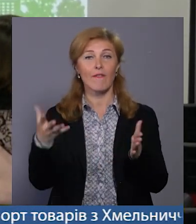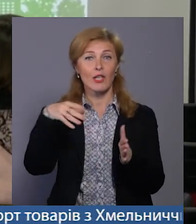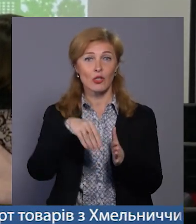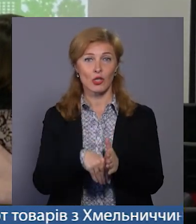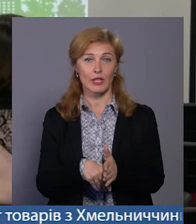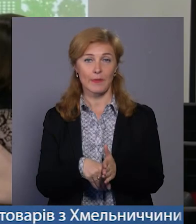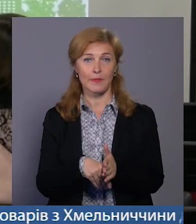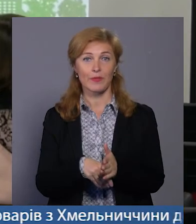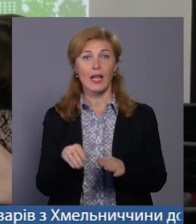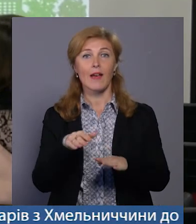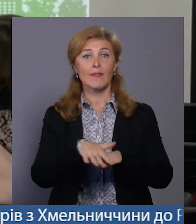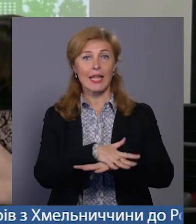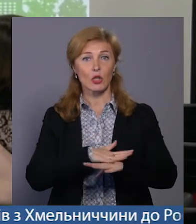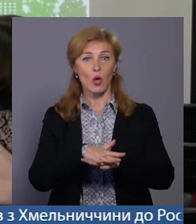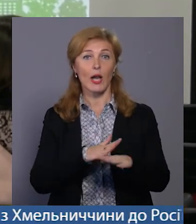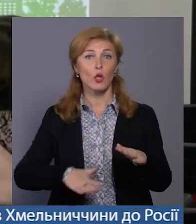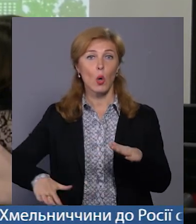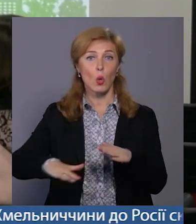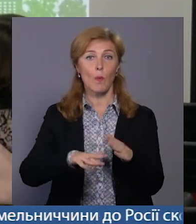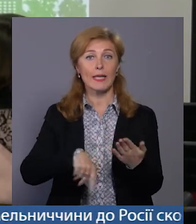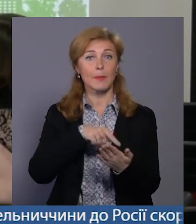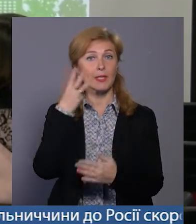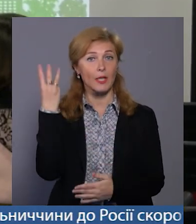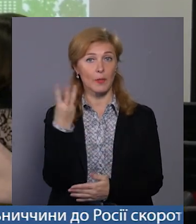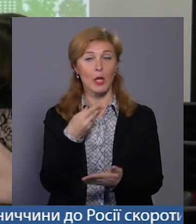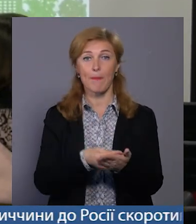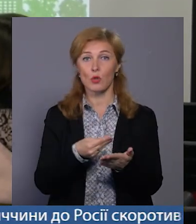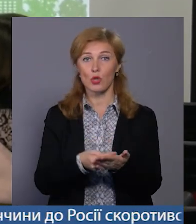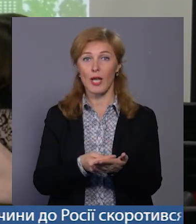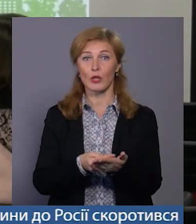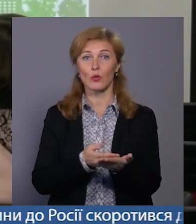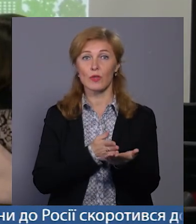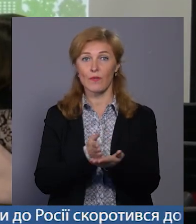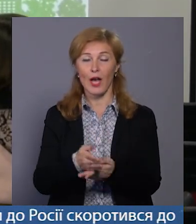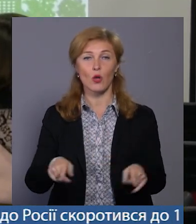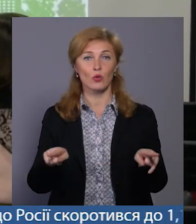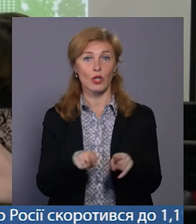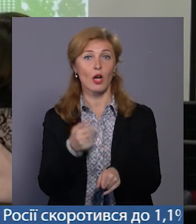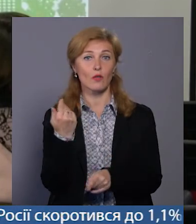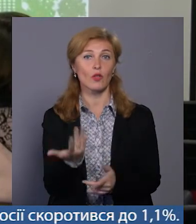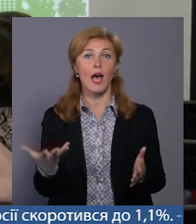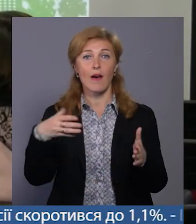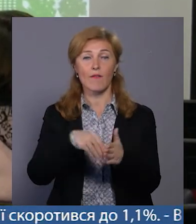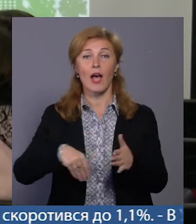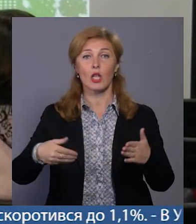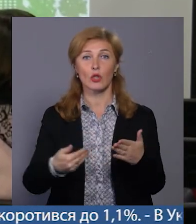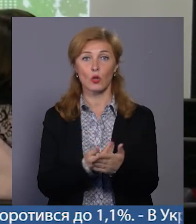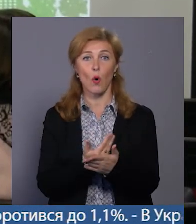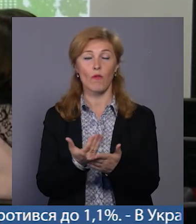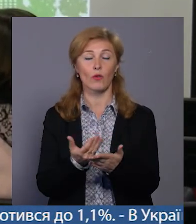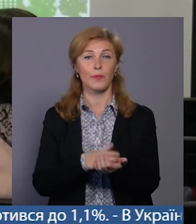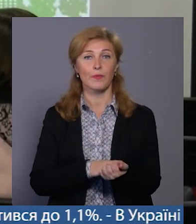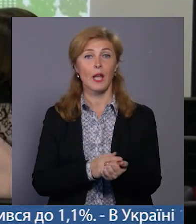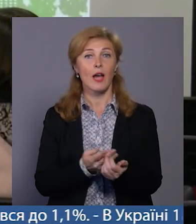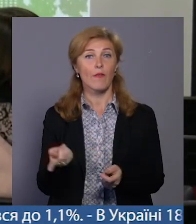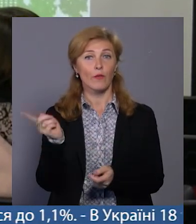в територіальну громаду міста Хмельницького, бюджетну сферу. Також вона ввела нововведення в тому напрямку,